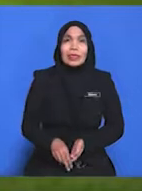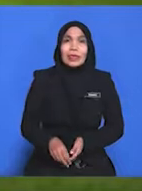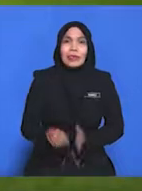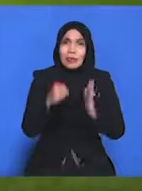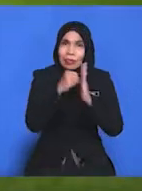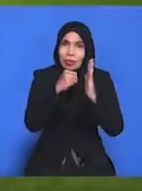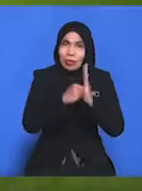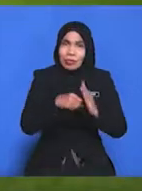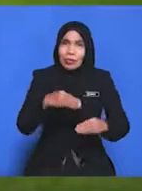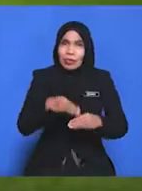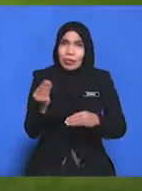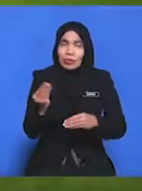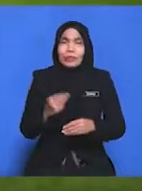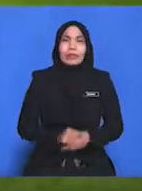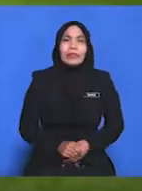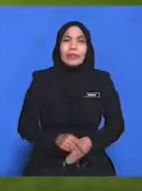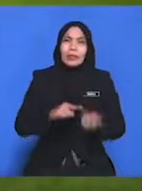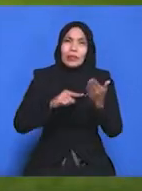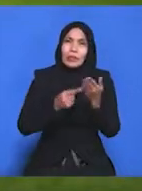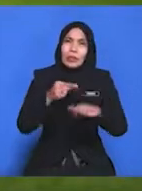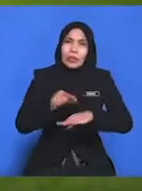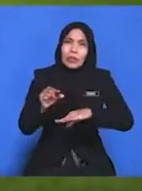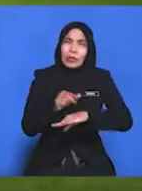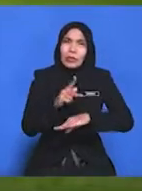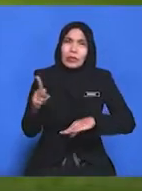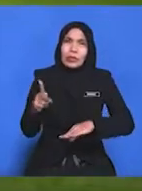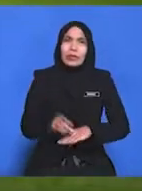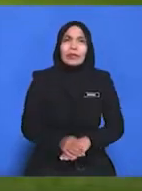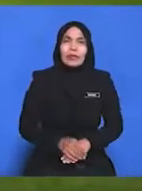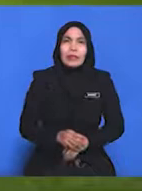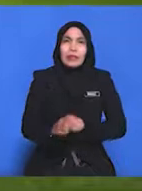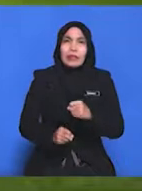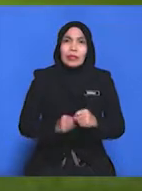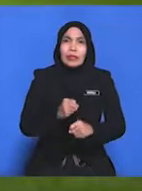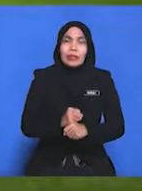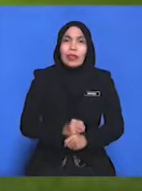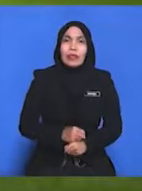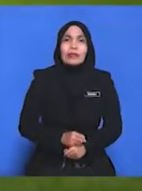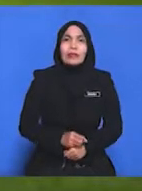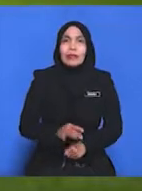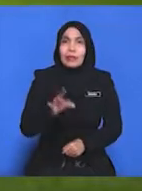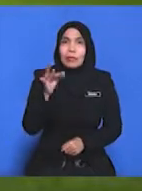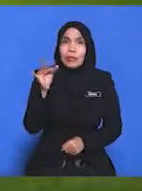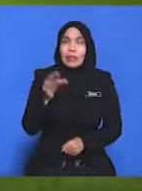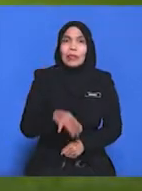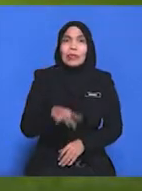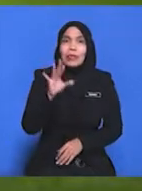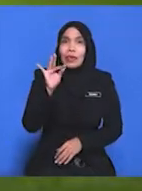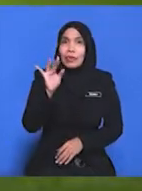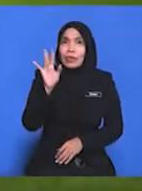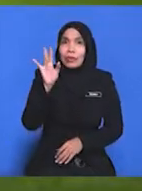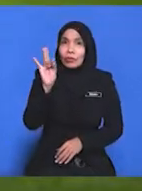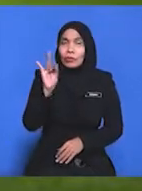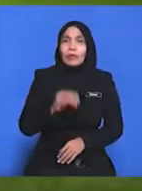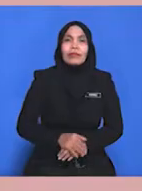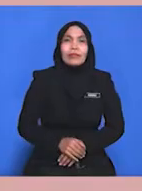Perkataan knockout mula digunakan pada tahun 1887. Ia merujuk kepada